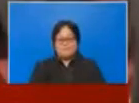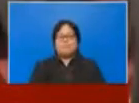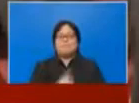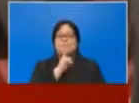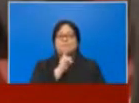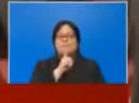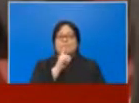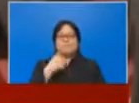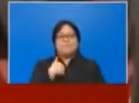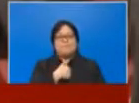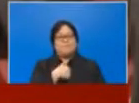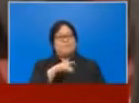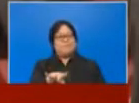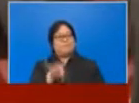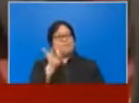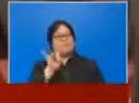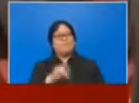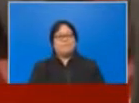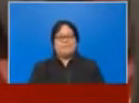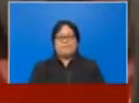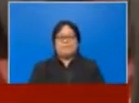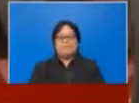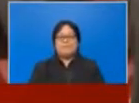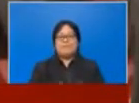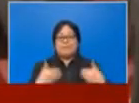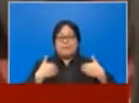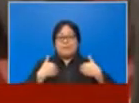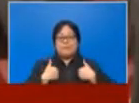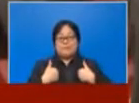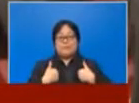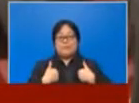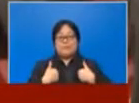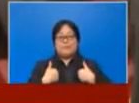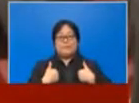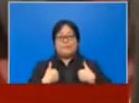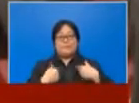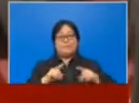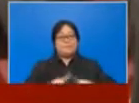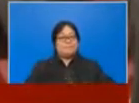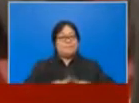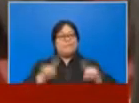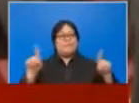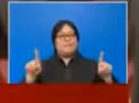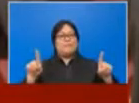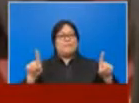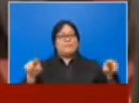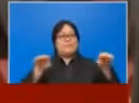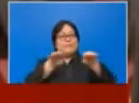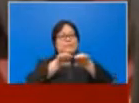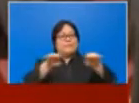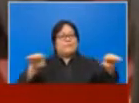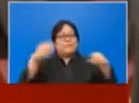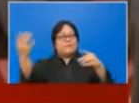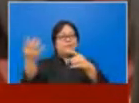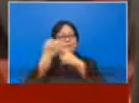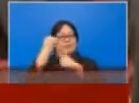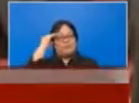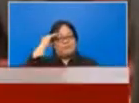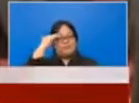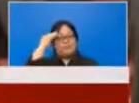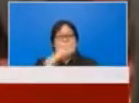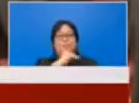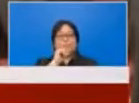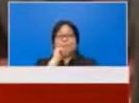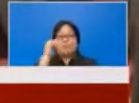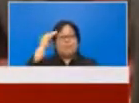Memang kita dapati bahawa walaupun terdapat perbezaan antara taraf pencapaian Bumi Putera dan bukan